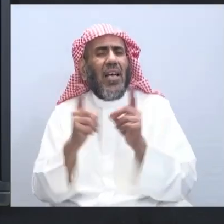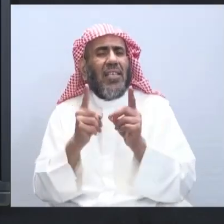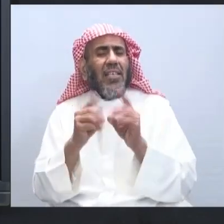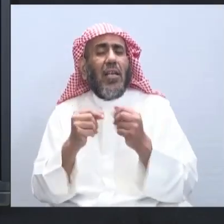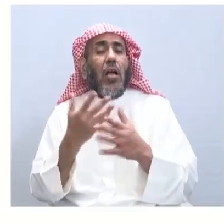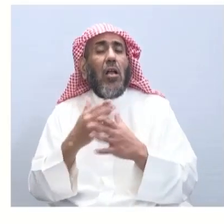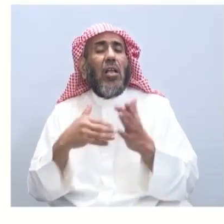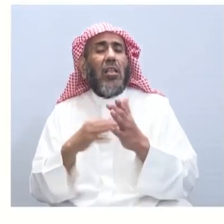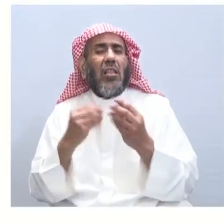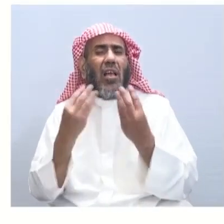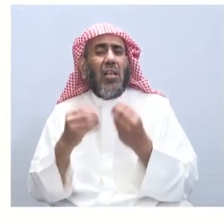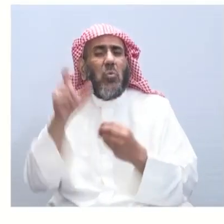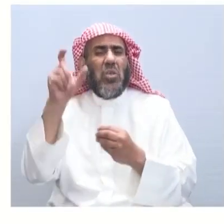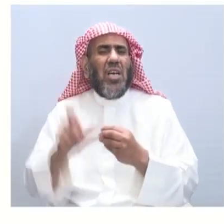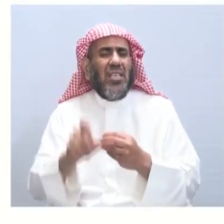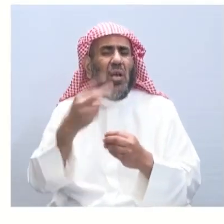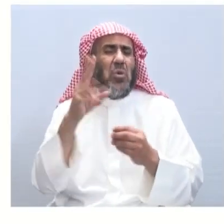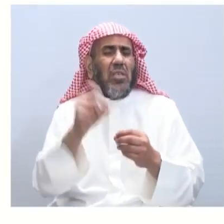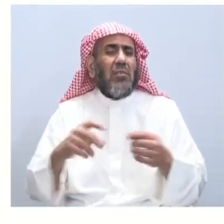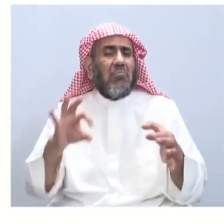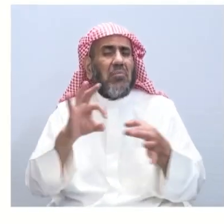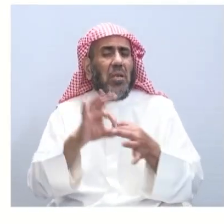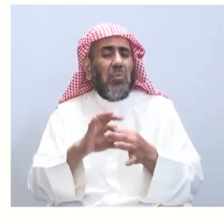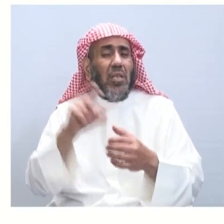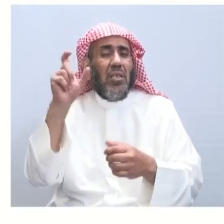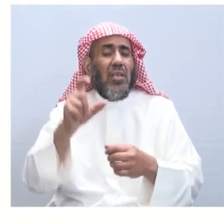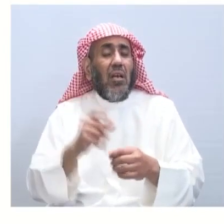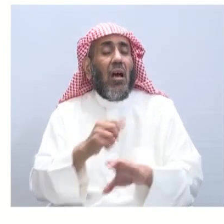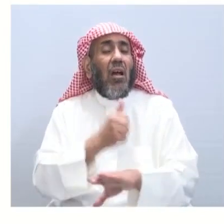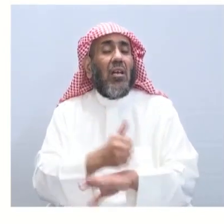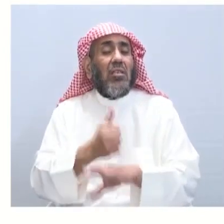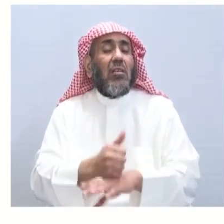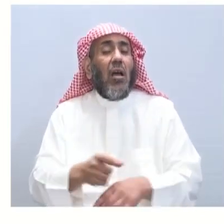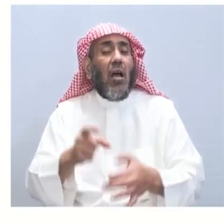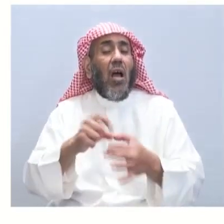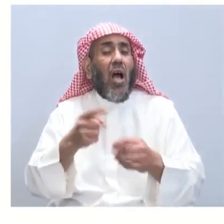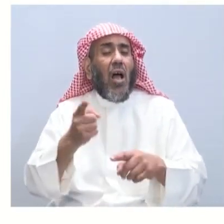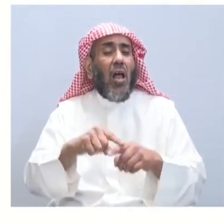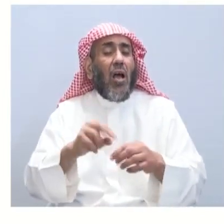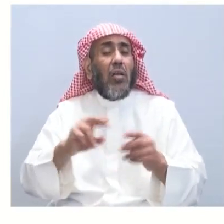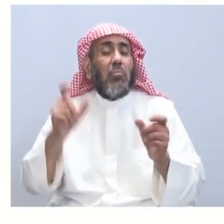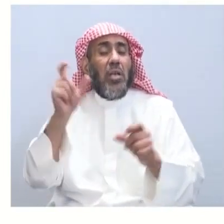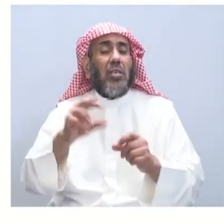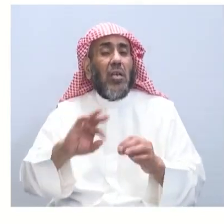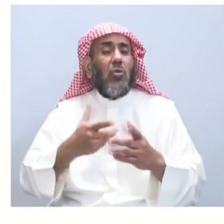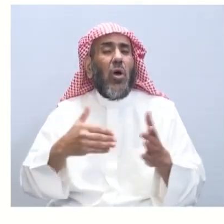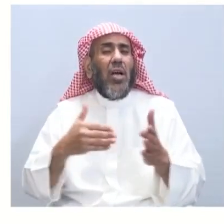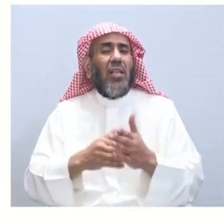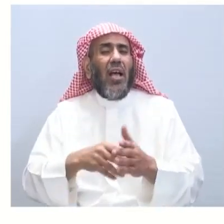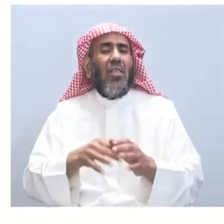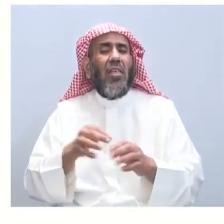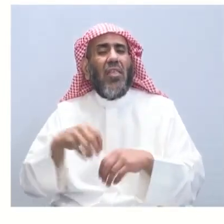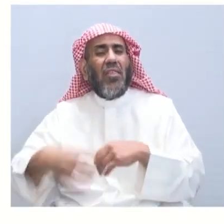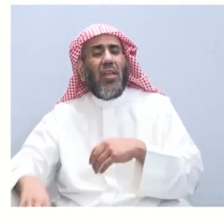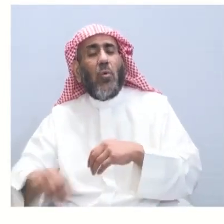احداث قليله لشخصيه و شخصيتين تربط هذه الشخصيات الرئيسه علاقات باشخاص واحداث ثانويه طبعا